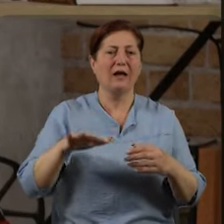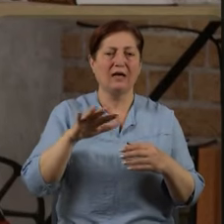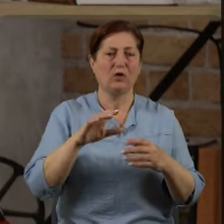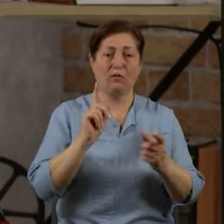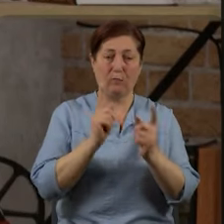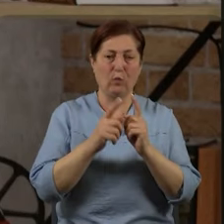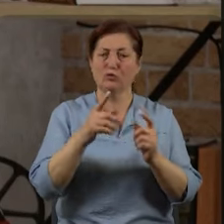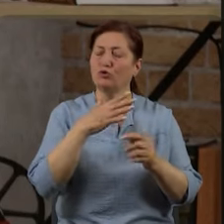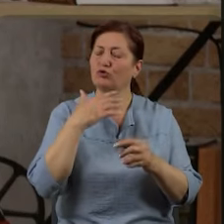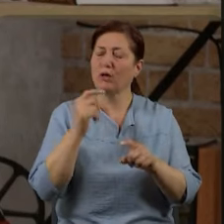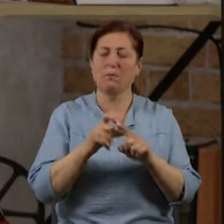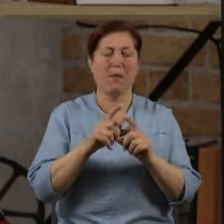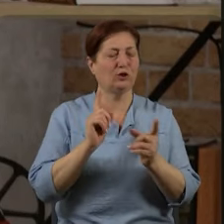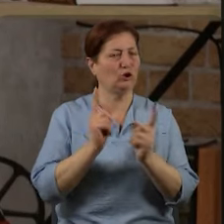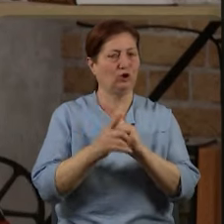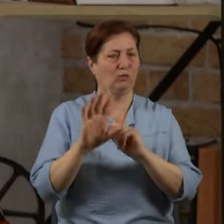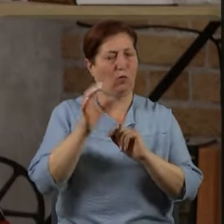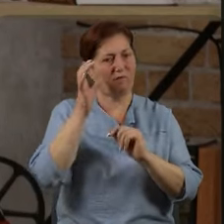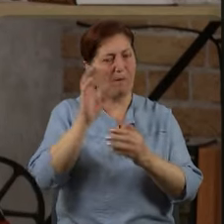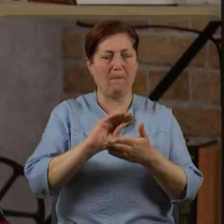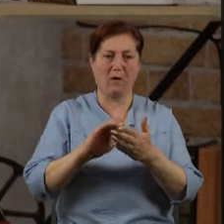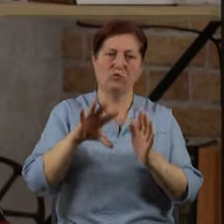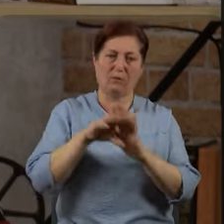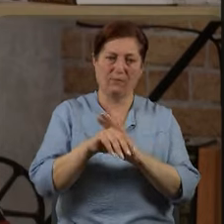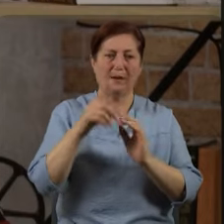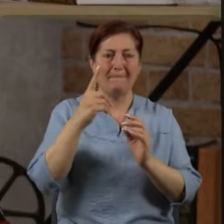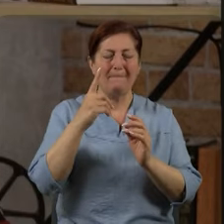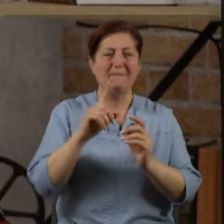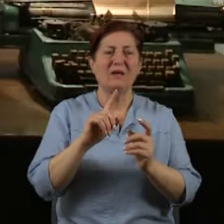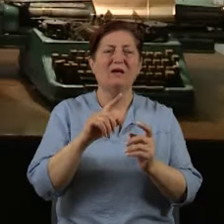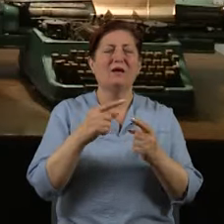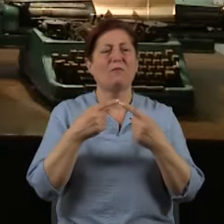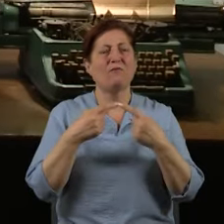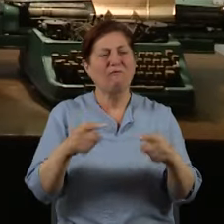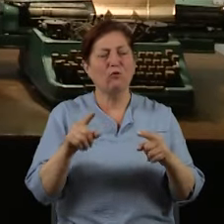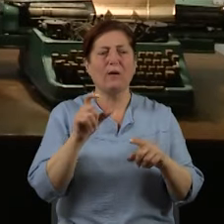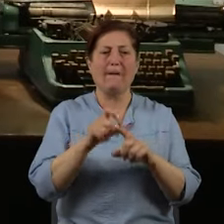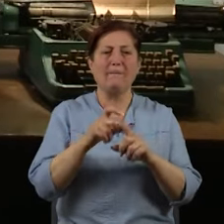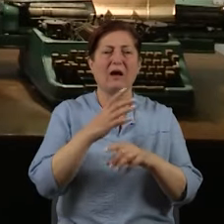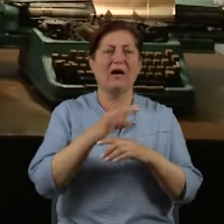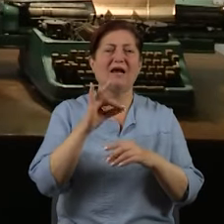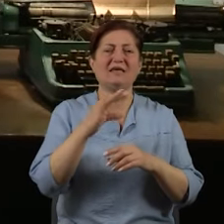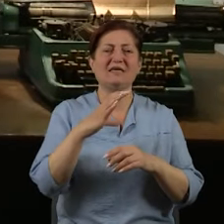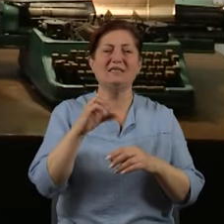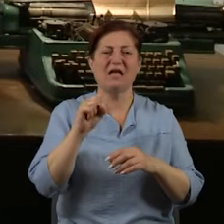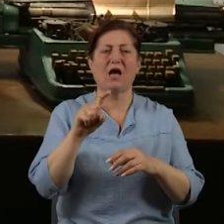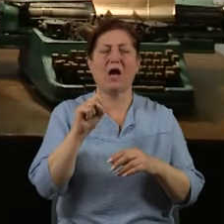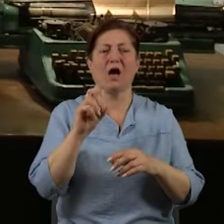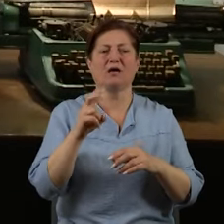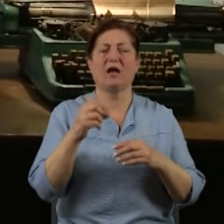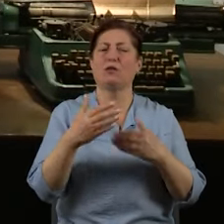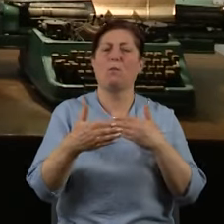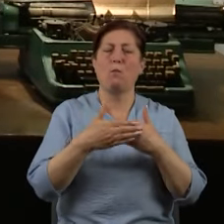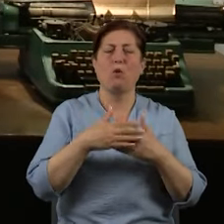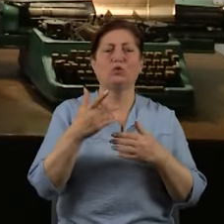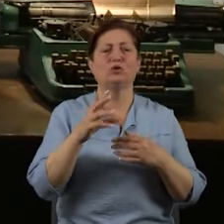փոխվի բանաստեղության մեջ։ Սա մեկ, մյուս ֆենոմենալ բանը որ կա այդ բանաստեղության մեջ Իսահակյանի մոտ եւ հետո արդեն Տերյանի